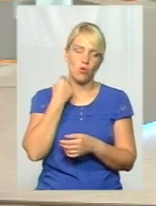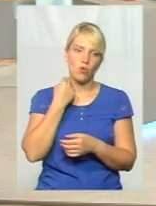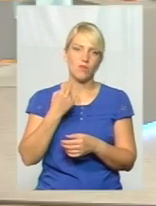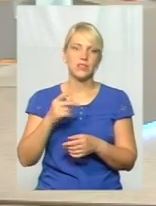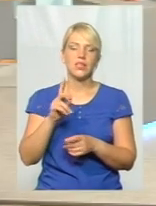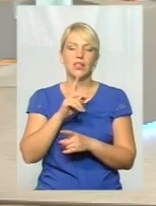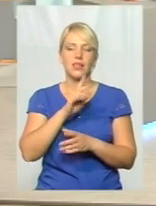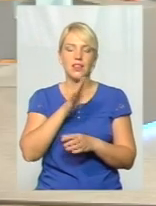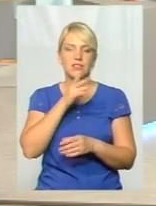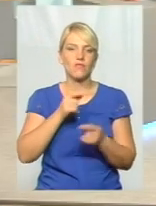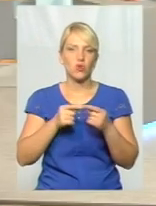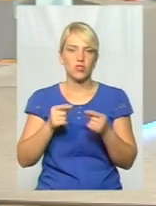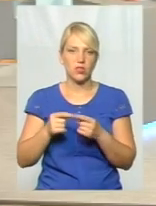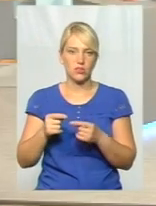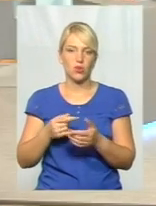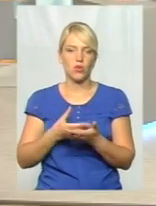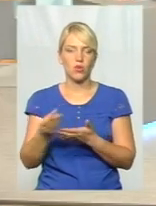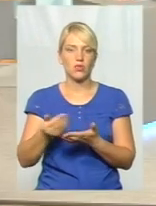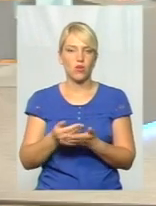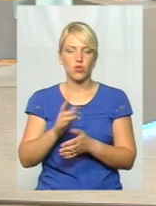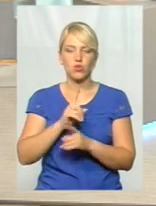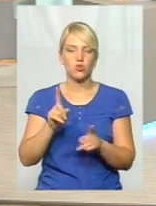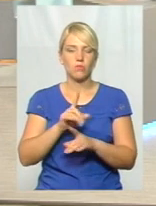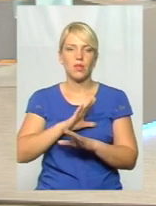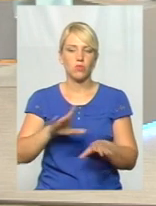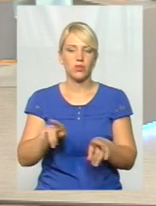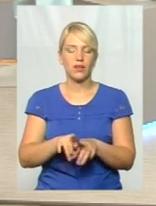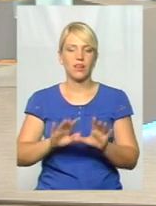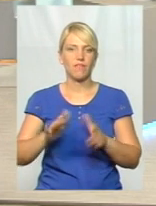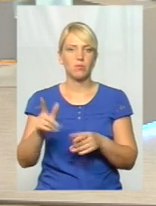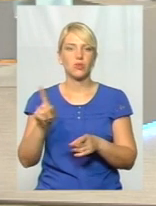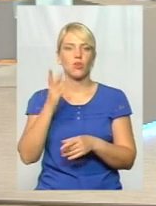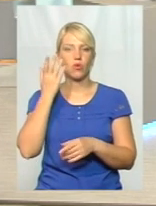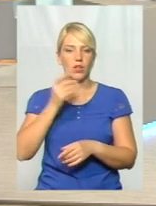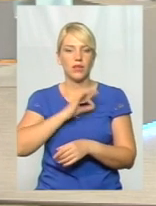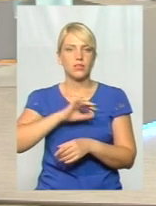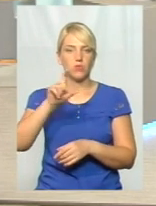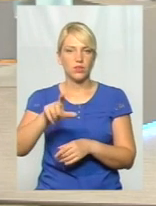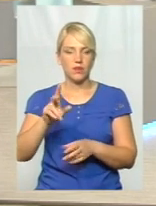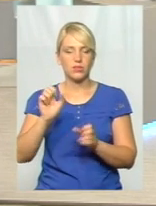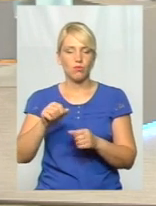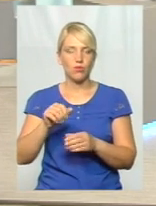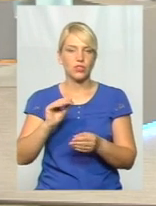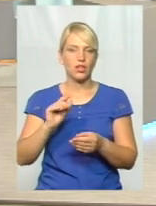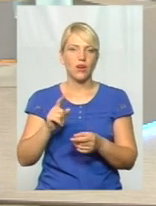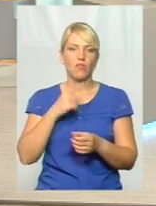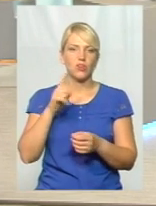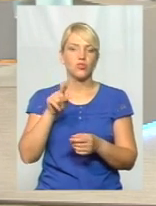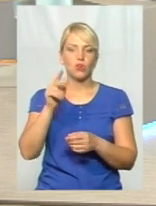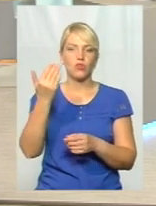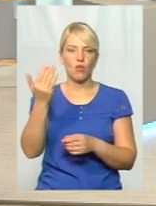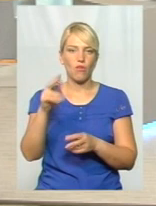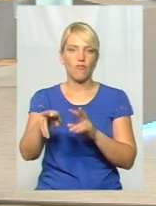своєчасно розраховуються. Тобто, щоб не було таких випадків, коли споживач може прикриватися, що ми його